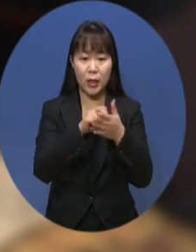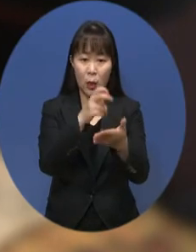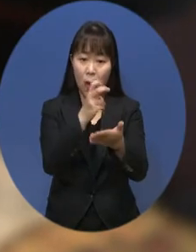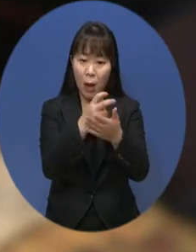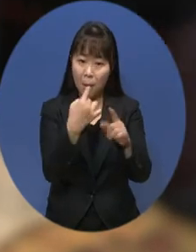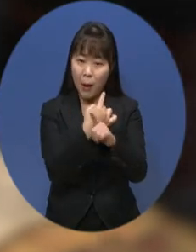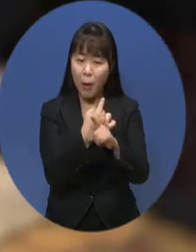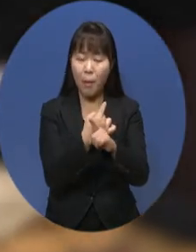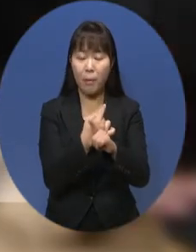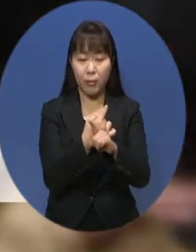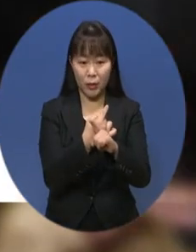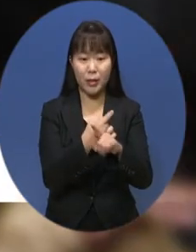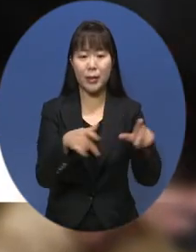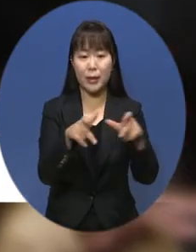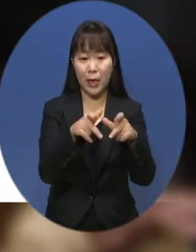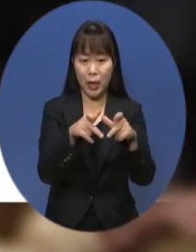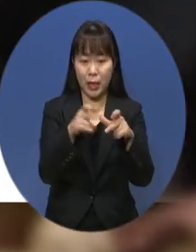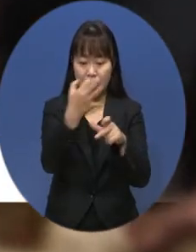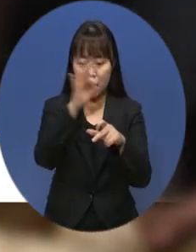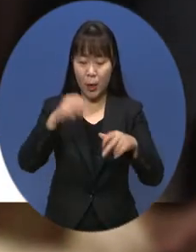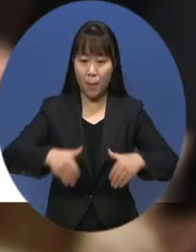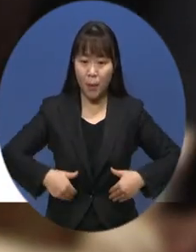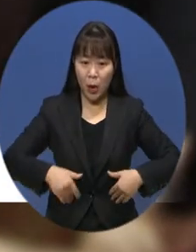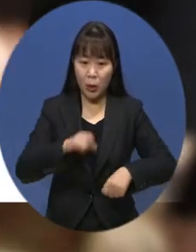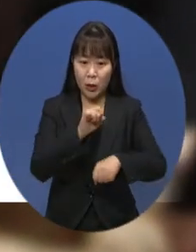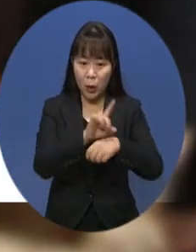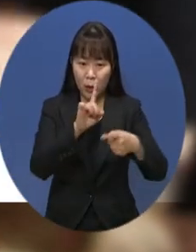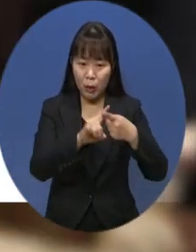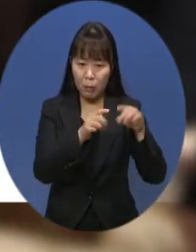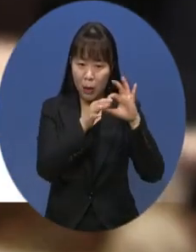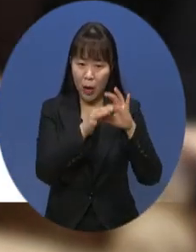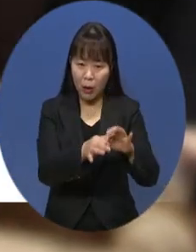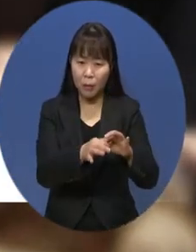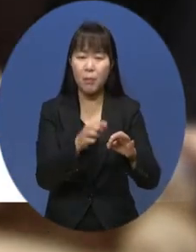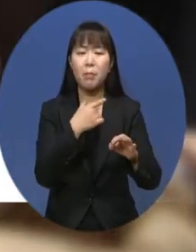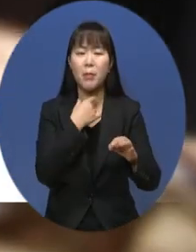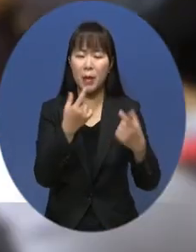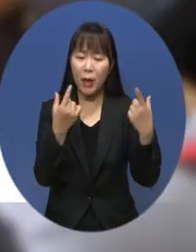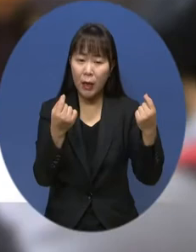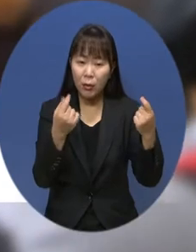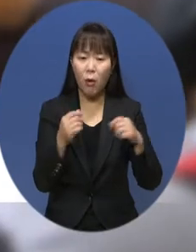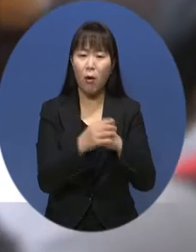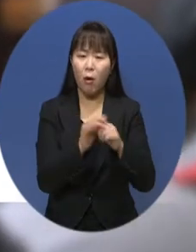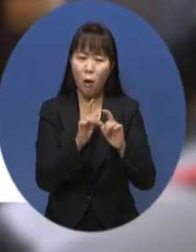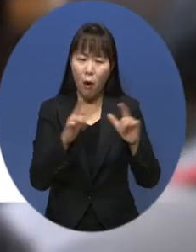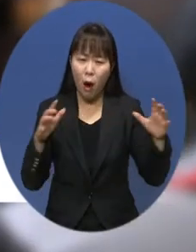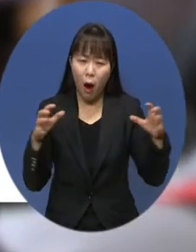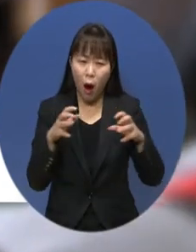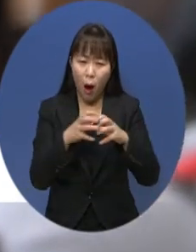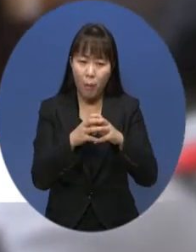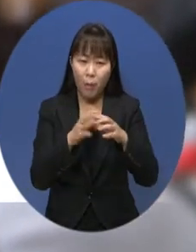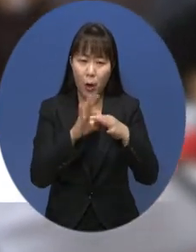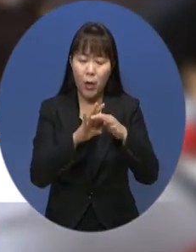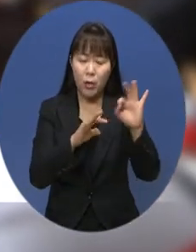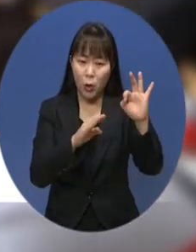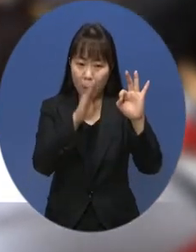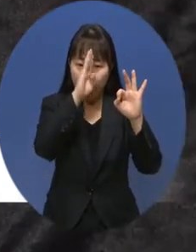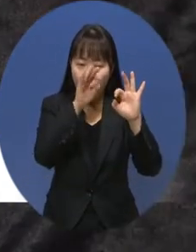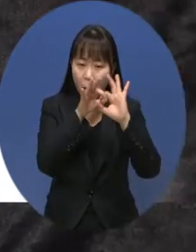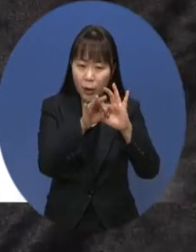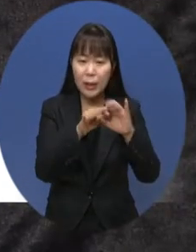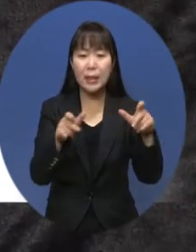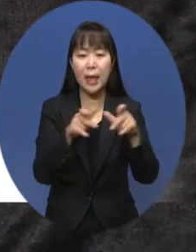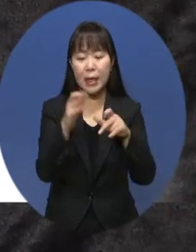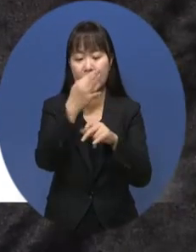개선됩니다 장애인 정 필요성이 지속적으로 제기된 복합부위통증증후군 등 10개 질환을 대상으로